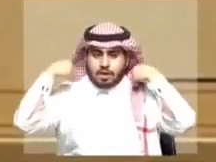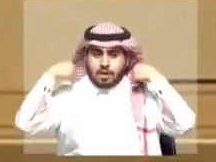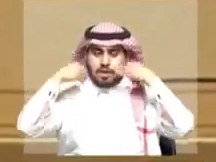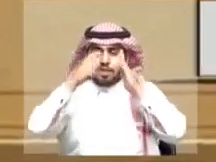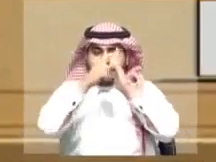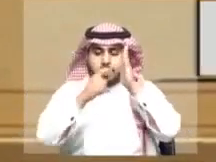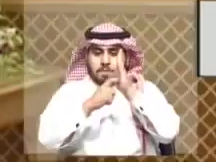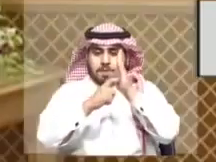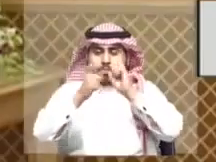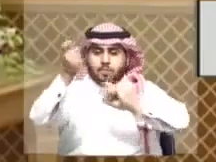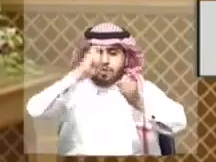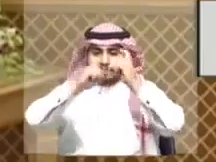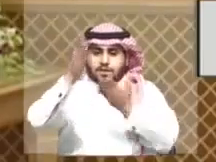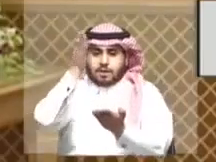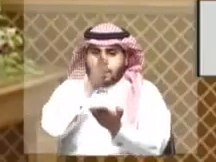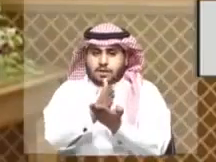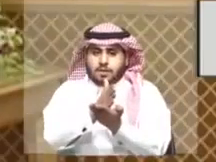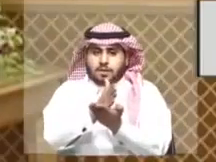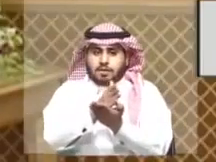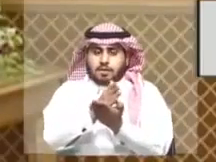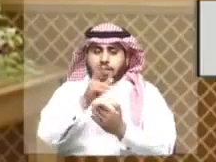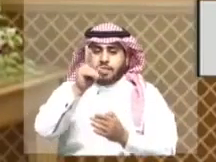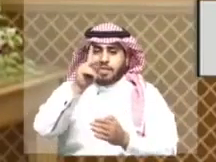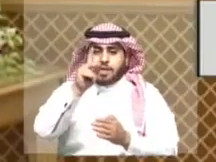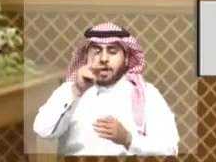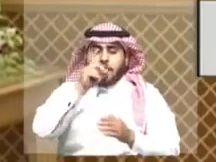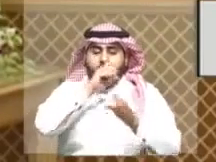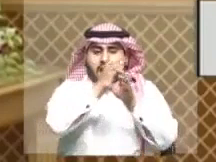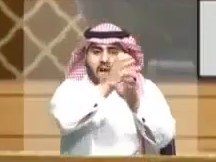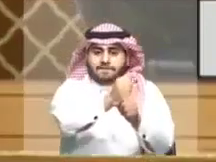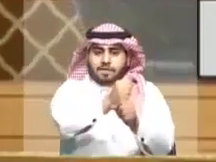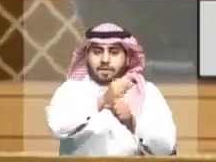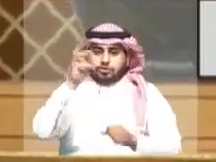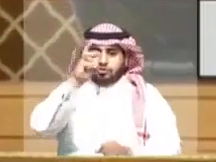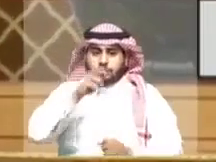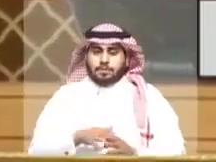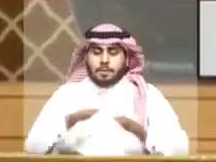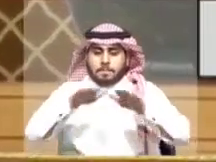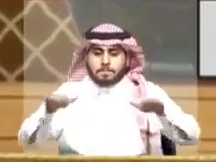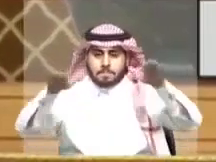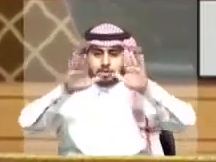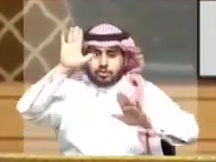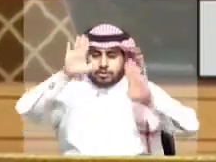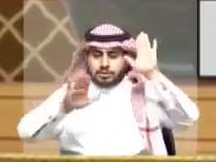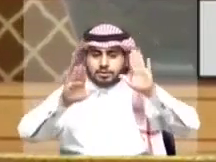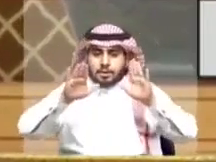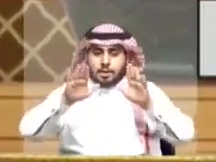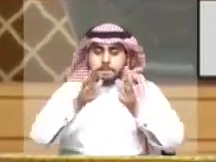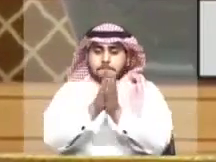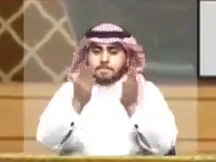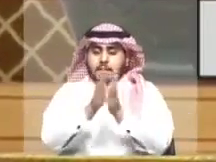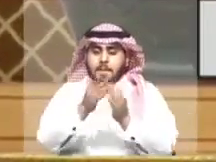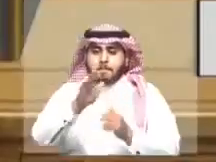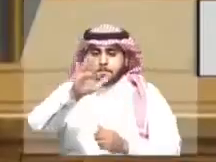لأنظمة المنافسة العادلة وبناء الشراكات لحماية المستهلك. كما طالب المجلس في قرار آخر مكتبة الملك